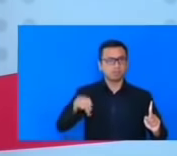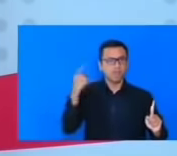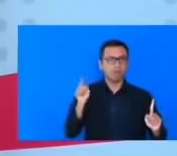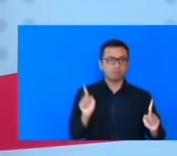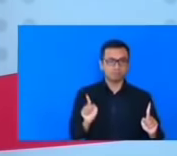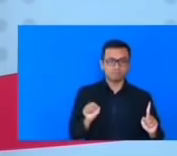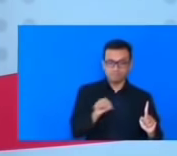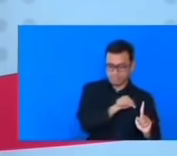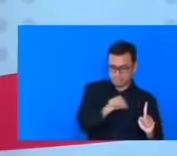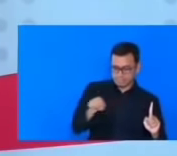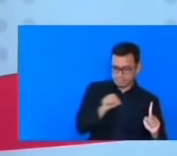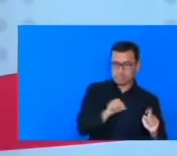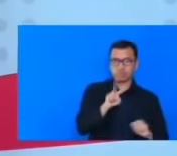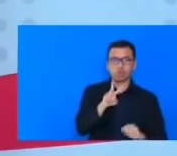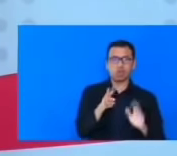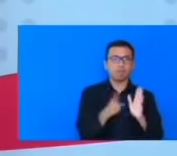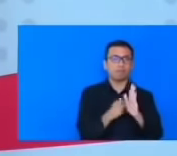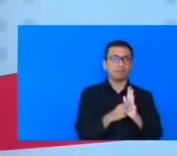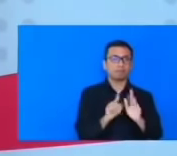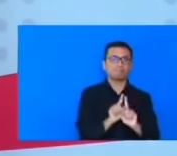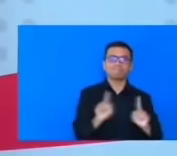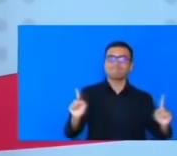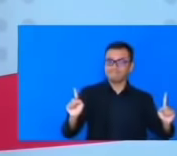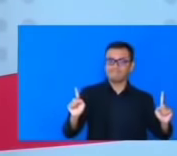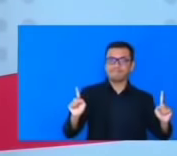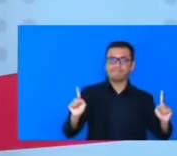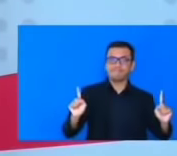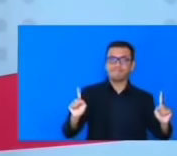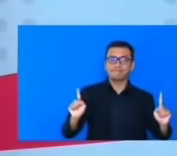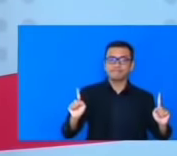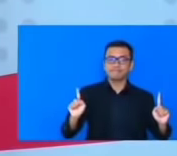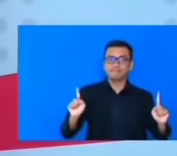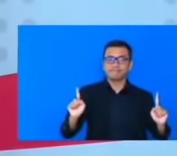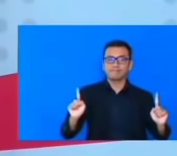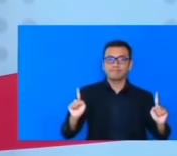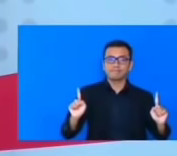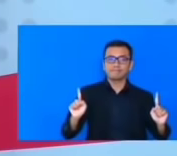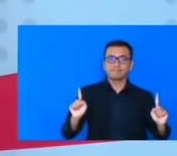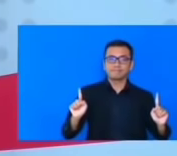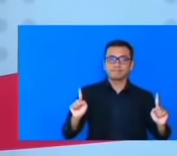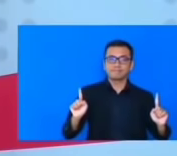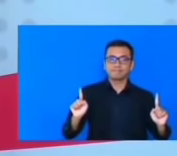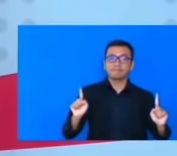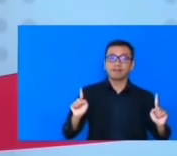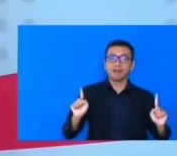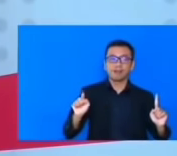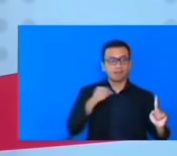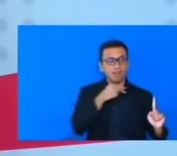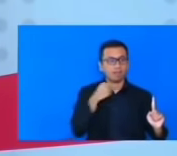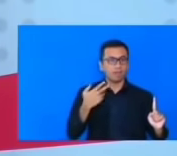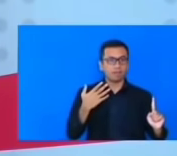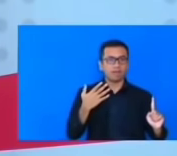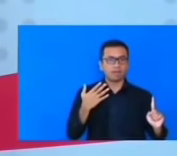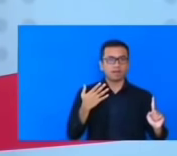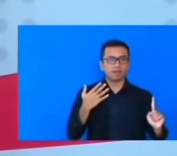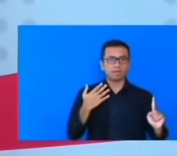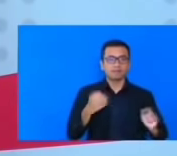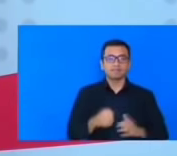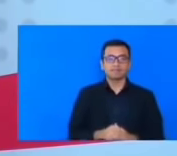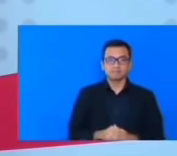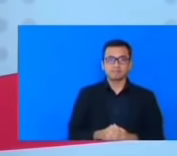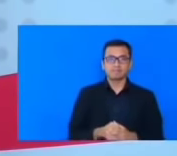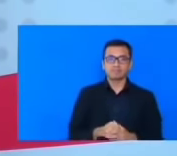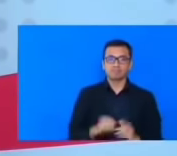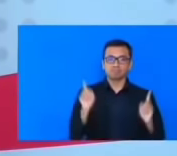paling tidak antara 2 meter. Ini bukan berarti menghentikan